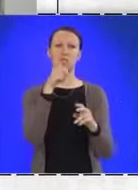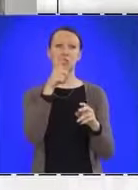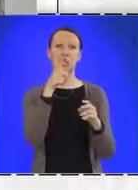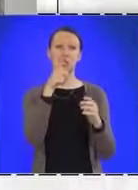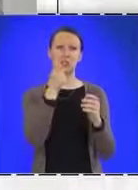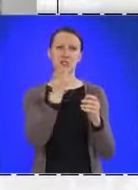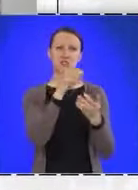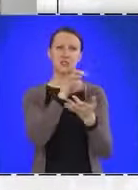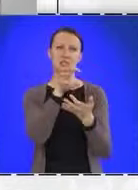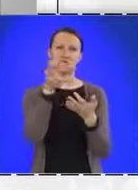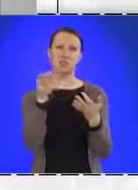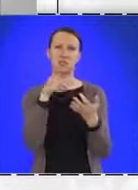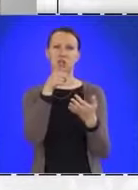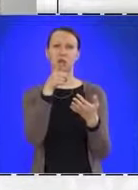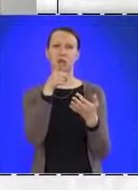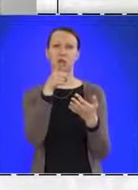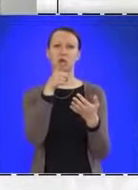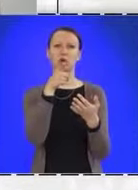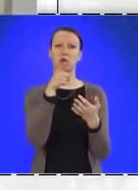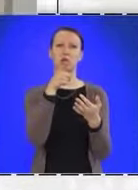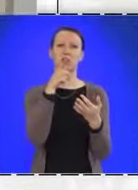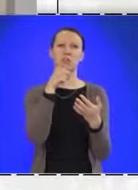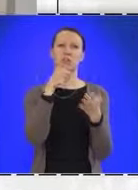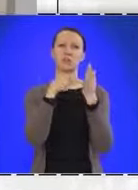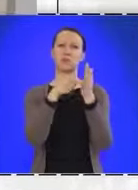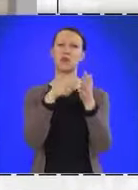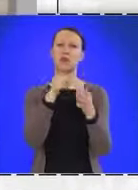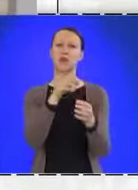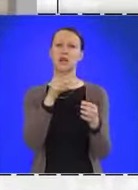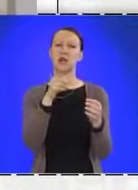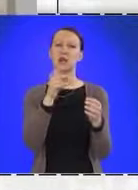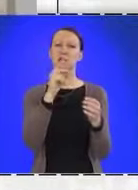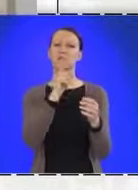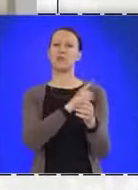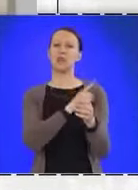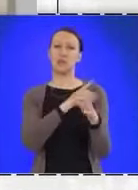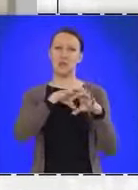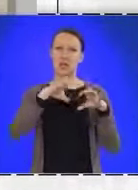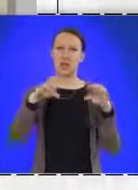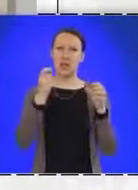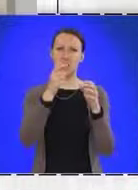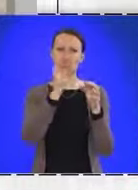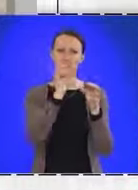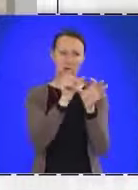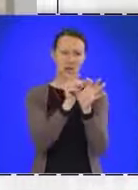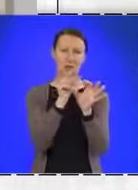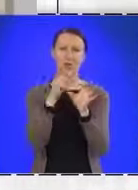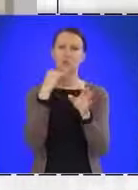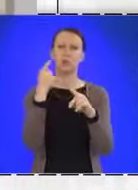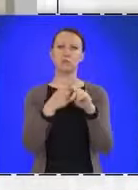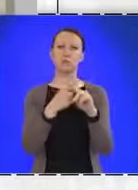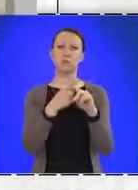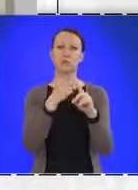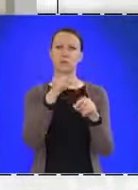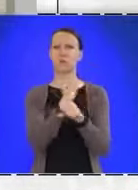u stvari taj detalj koji je prekrasan, dakle to su ti prizori s rijeke, ona je fotografirala detalje koje